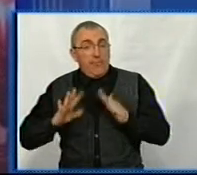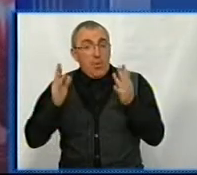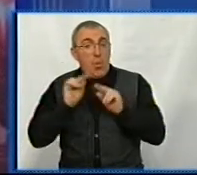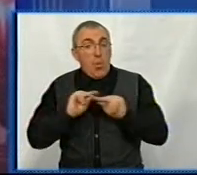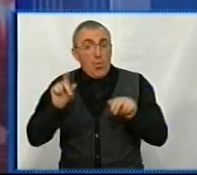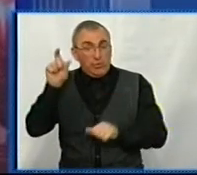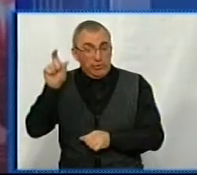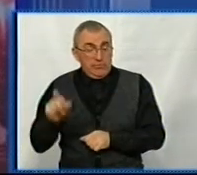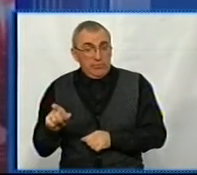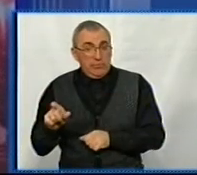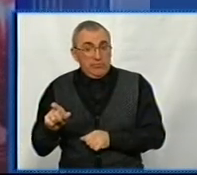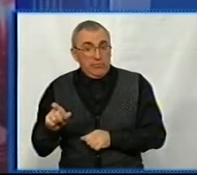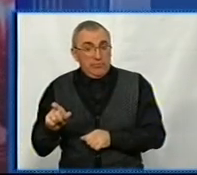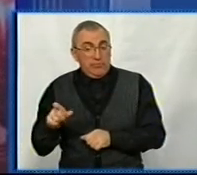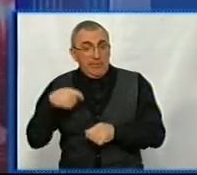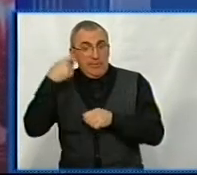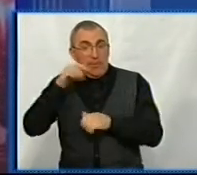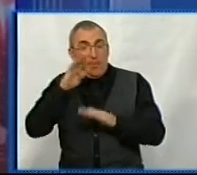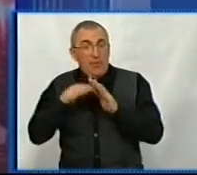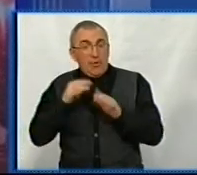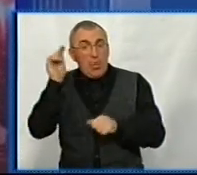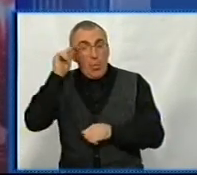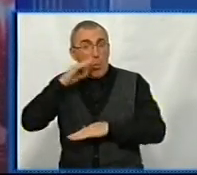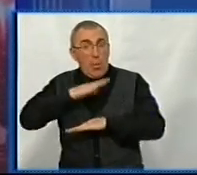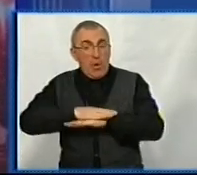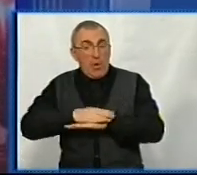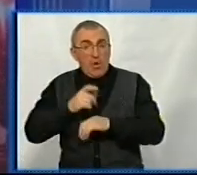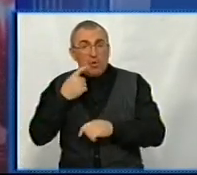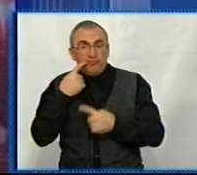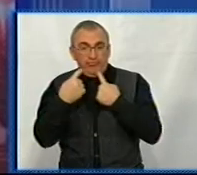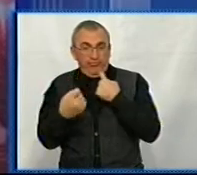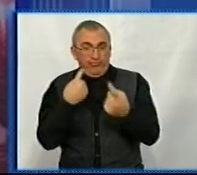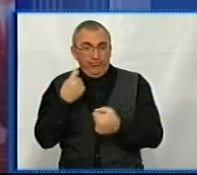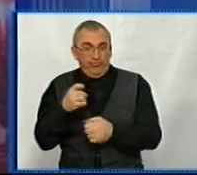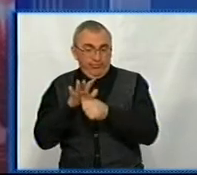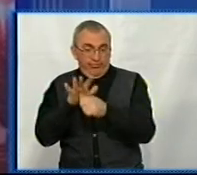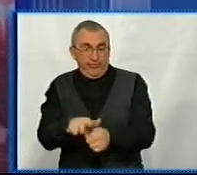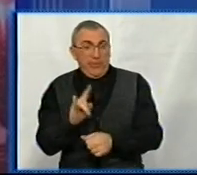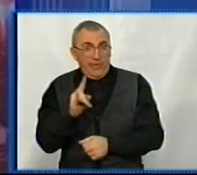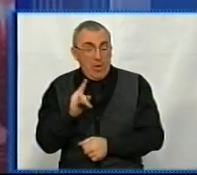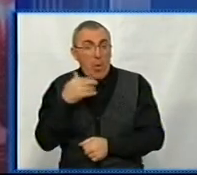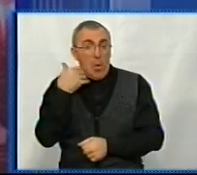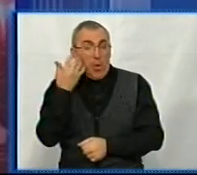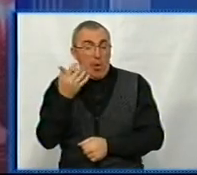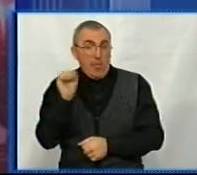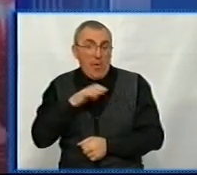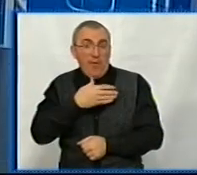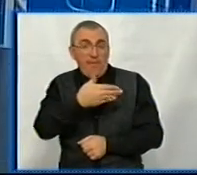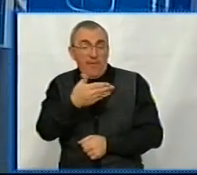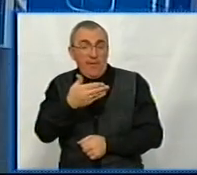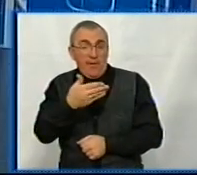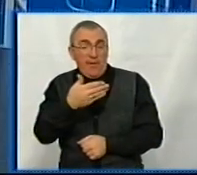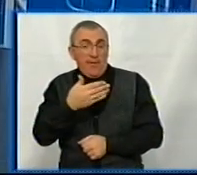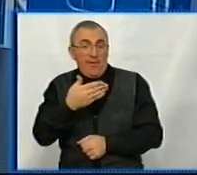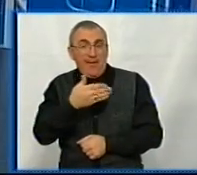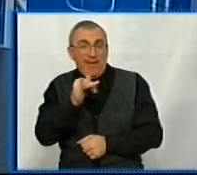учителькою, яку знімали під час уроку, яка словесно принизила дитину, коли, мабуть, і ви, Інго, коли я